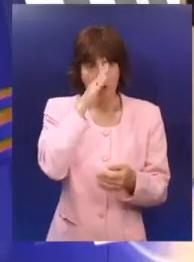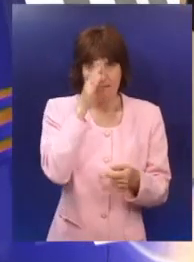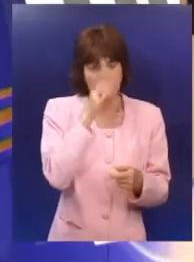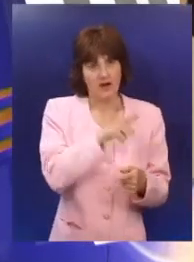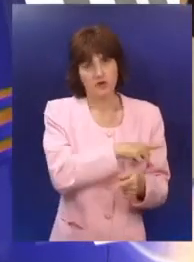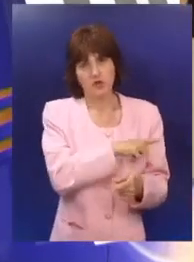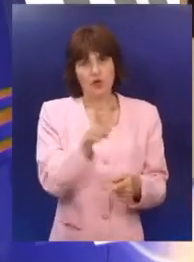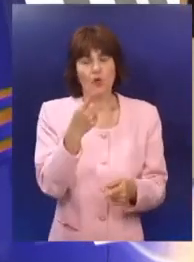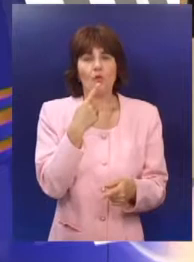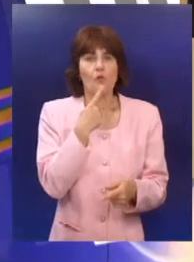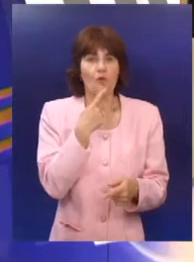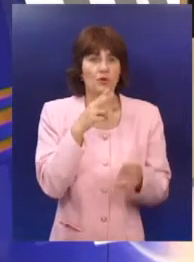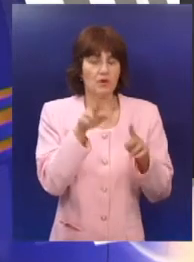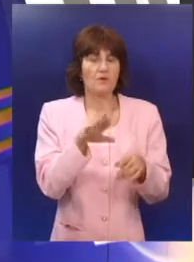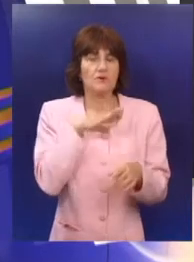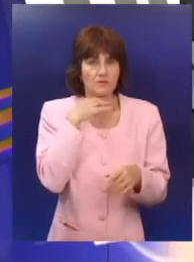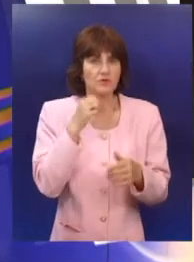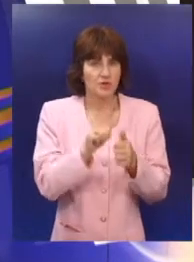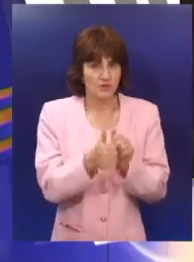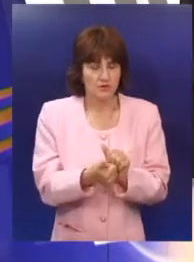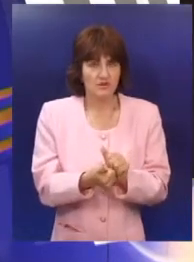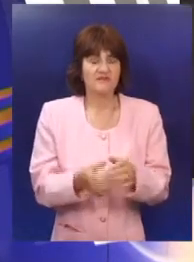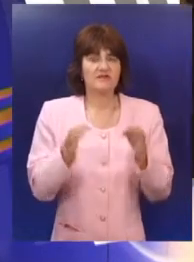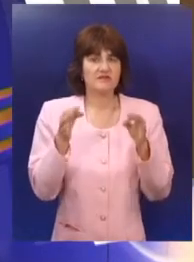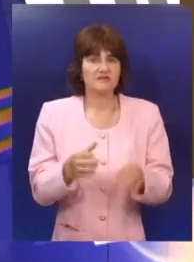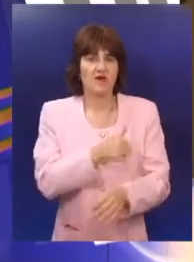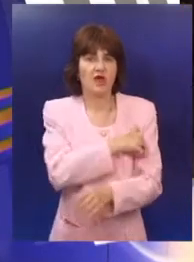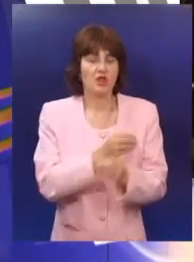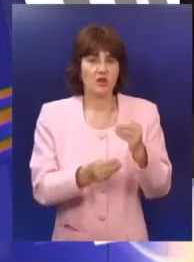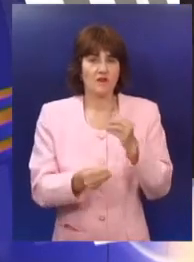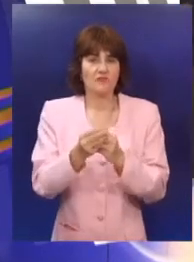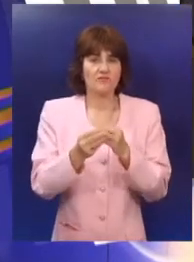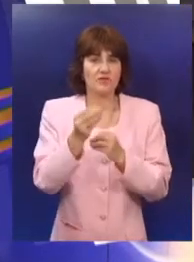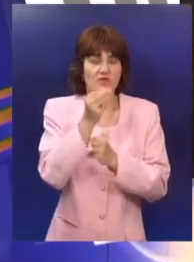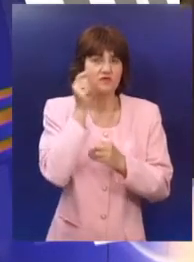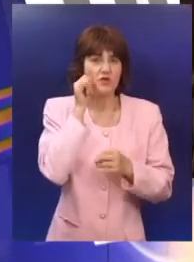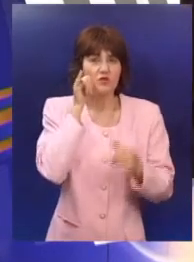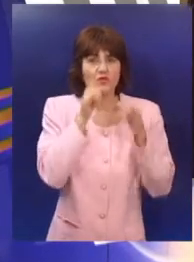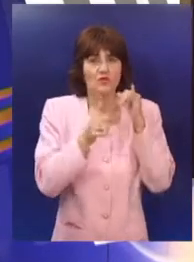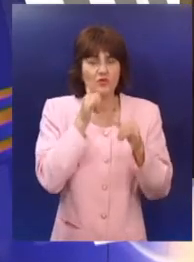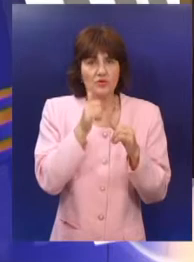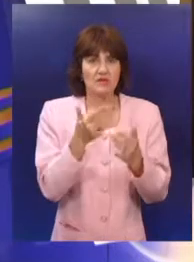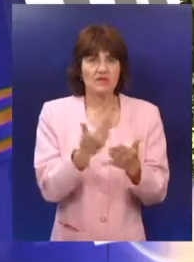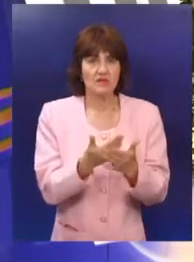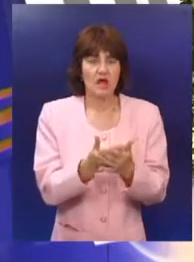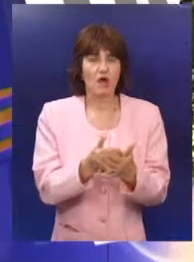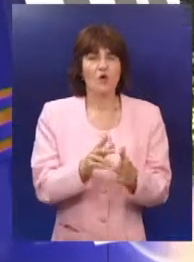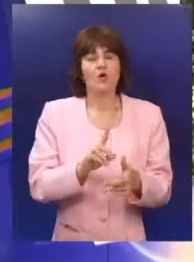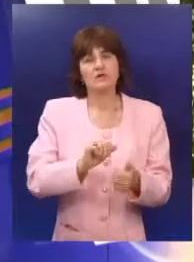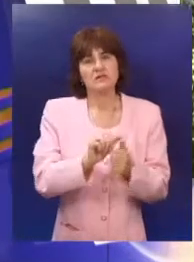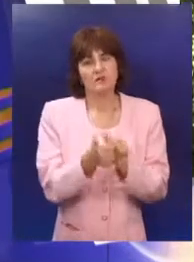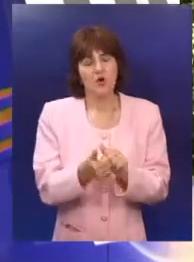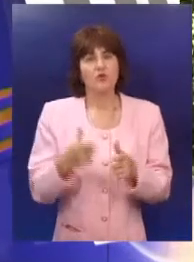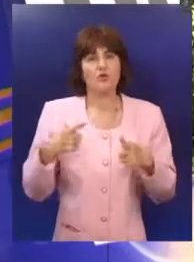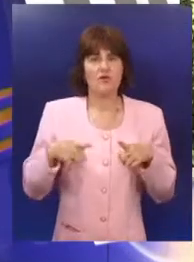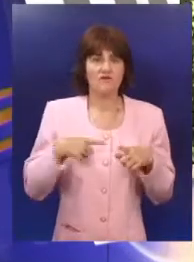i traje sve do oktobra i, kako kažu vlasnici apartmana, svake godine sve više posetilaca. Osim toga, na Palić često dolaze i sportisti